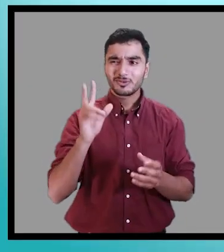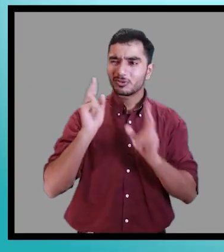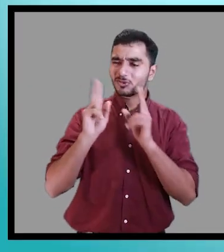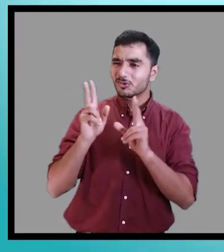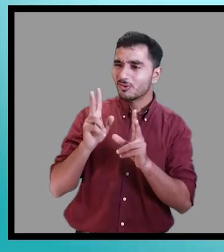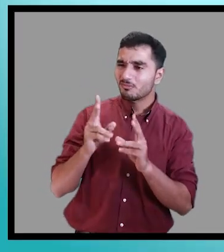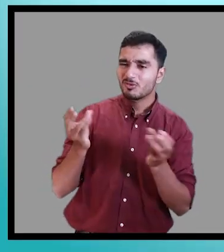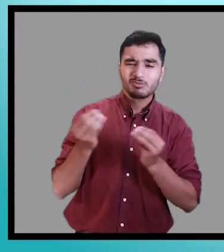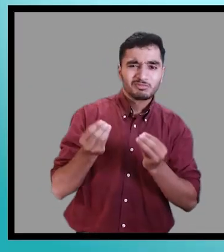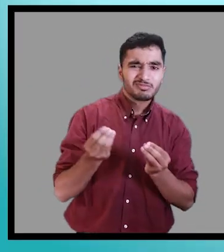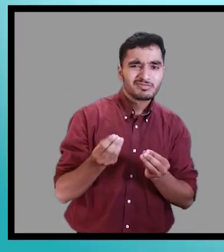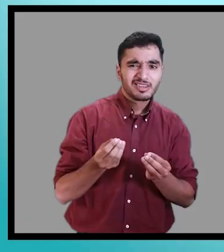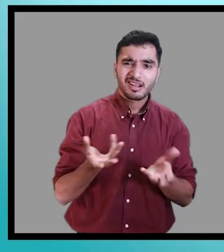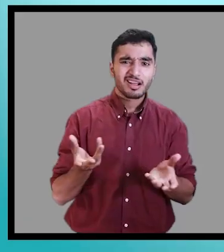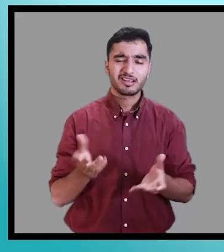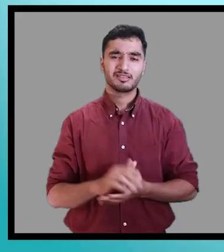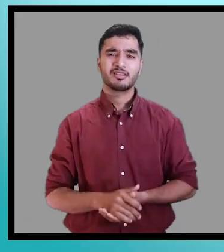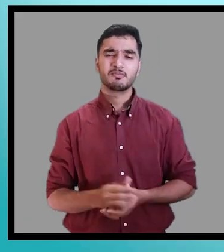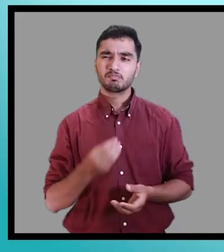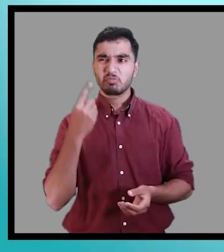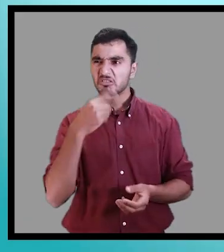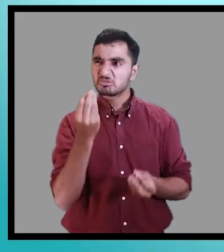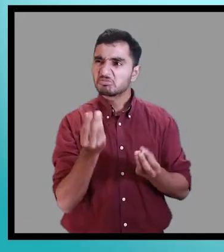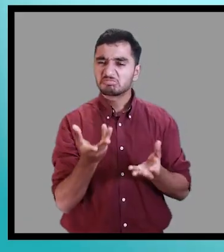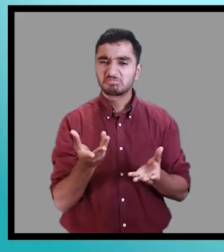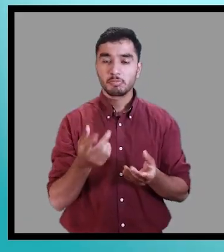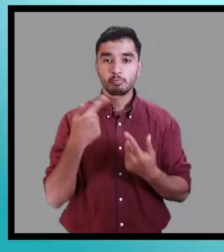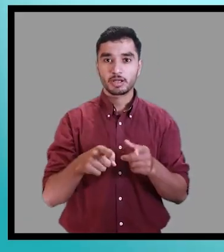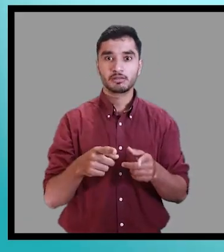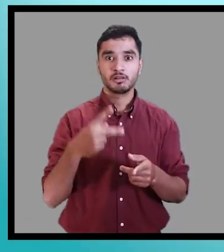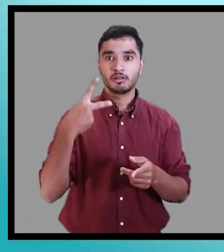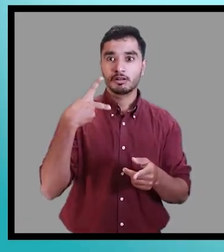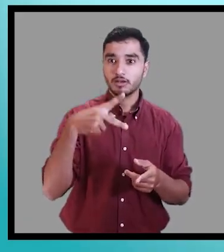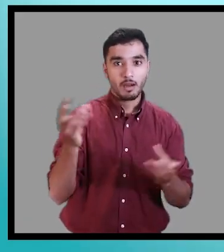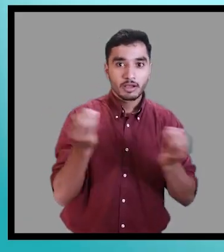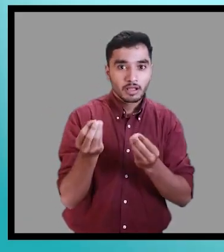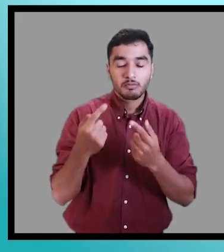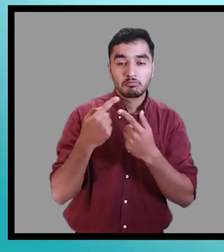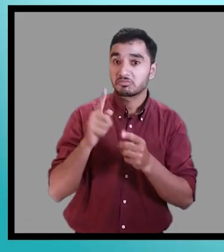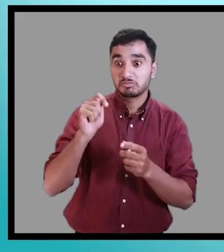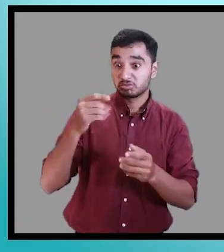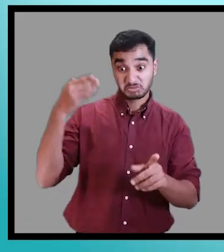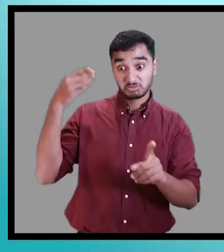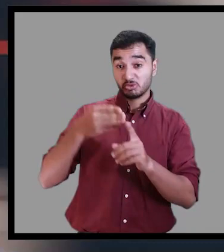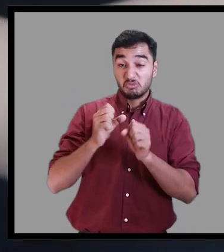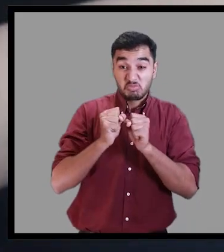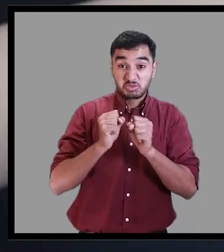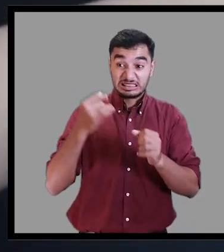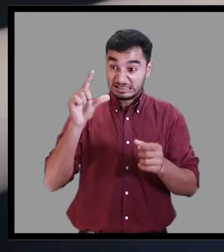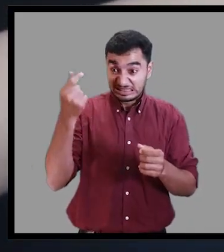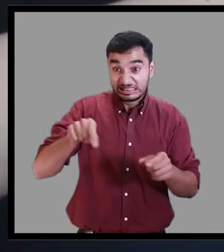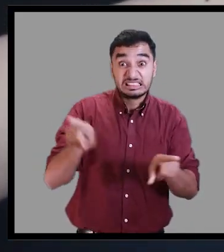कि बड़ी कोई नॉर्मल सी, बिनाइन सी, हल्की सी, मासूम सी कोई चीज़ होगी, लेकिन नाम में जितनी मासूम ये लगती है